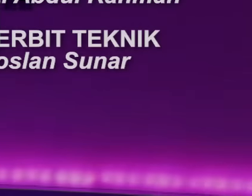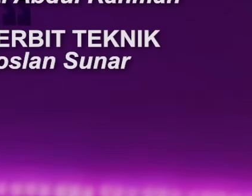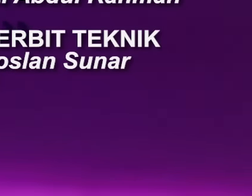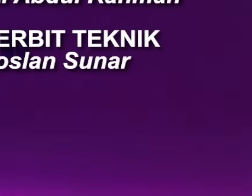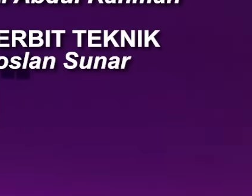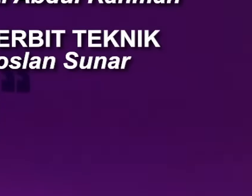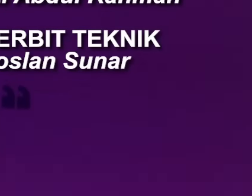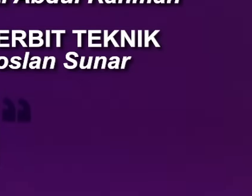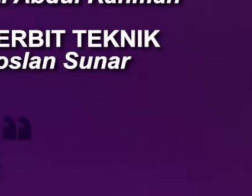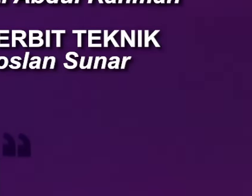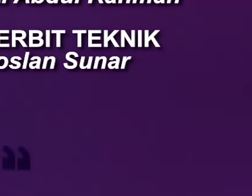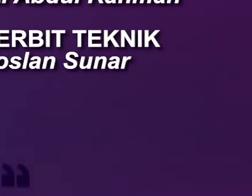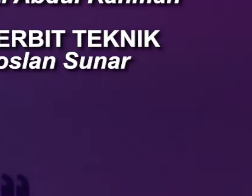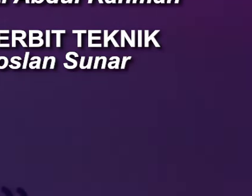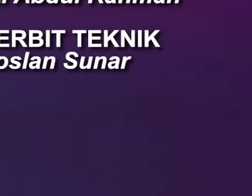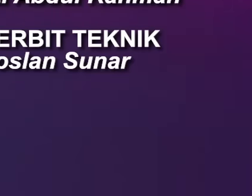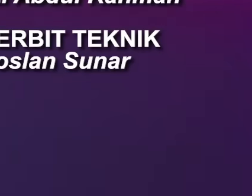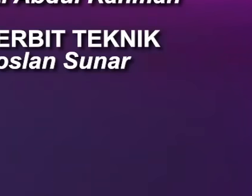rahmah.